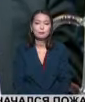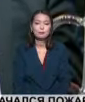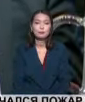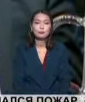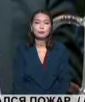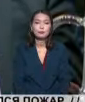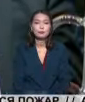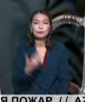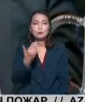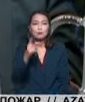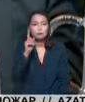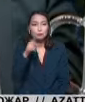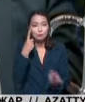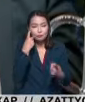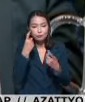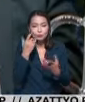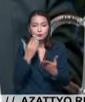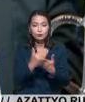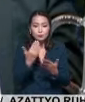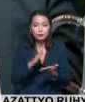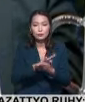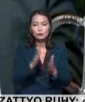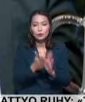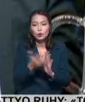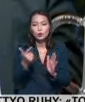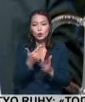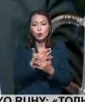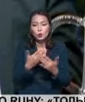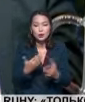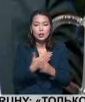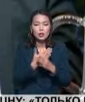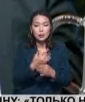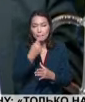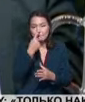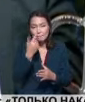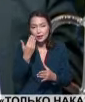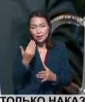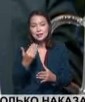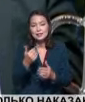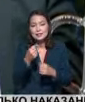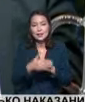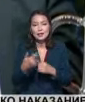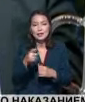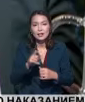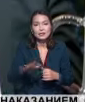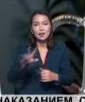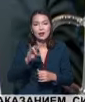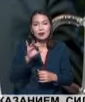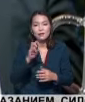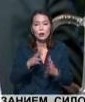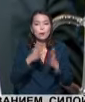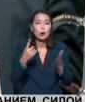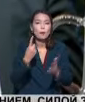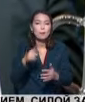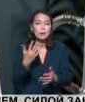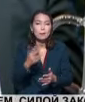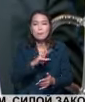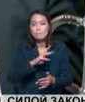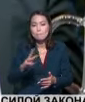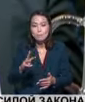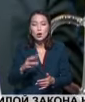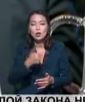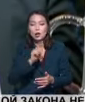Уже поступают сообщения об ужасающих условиях гуманитарной зоны в южной и центральной части Газы, куда бежали более 1,5 миллиона гражданских. Об